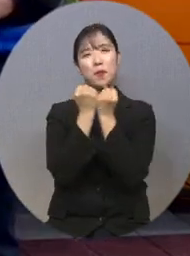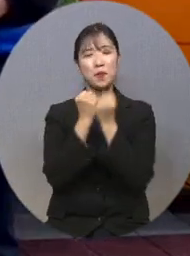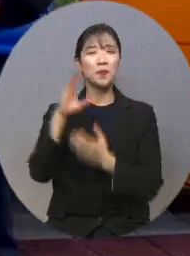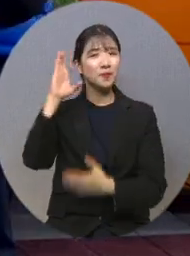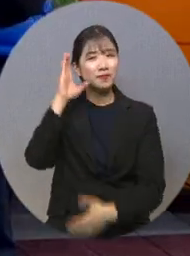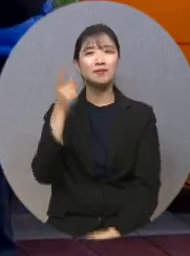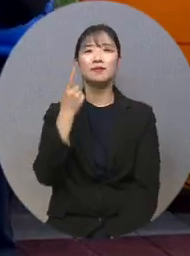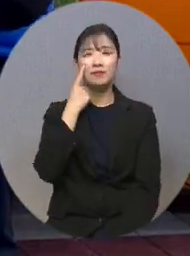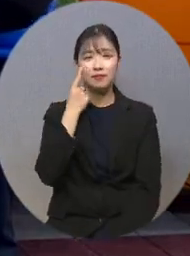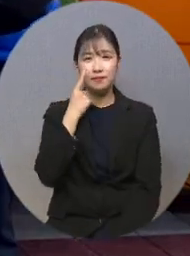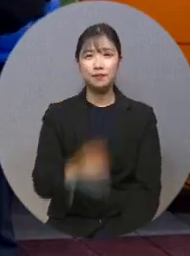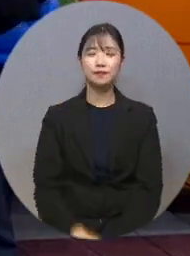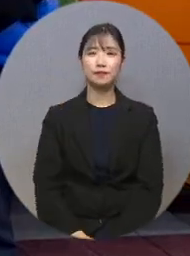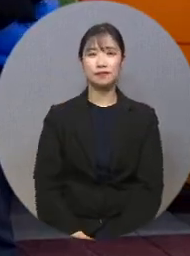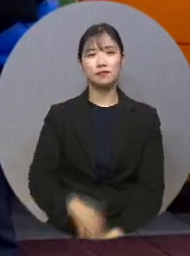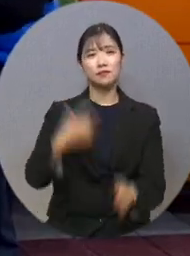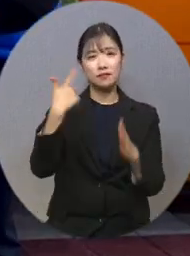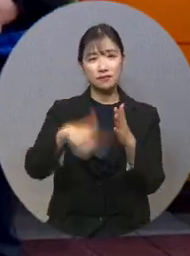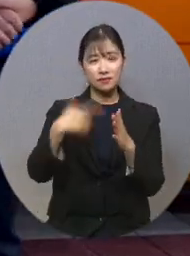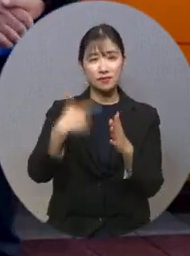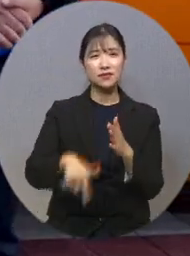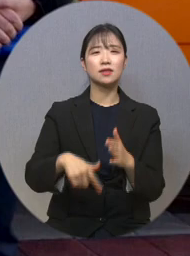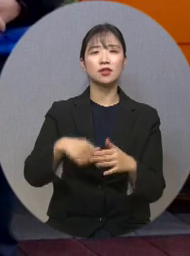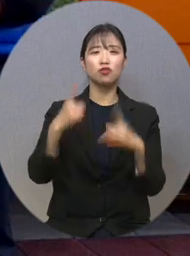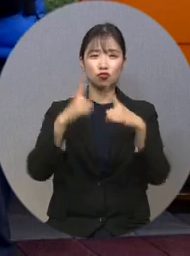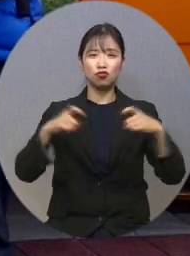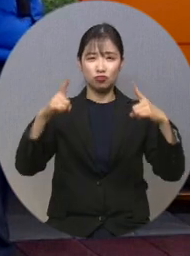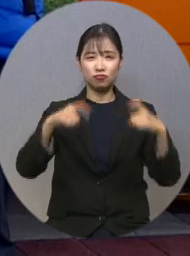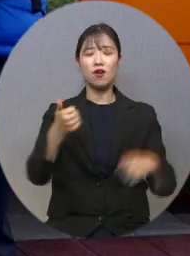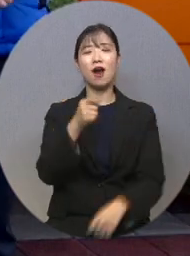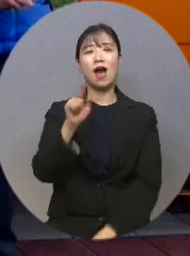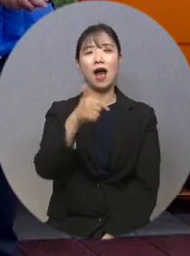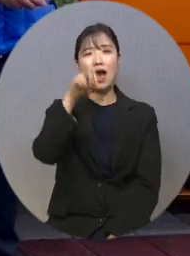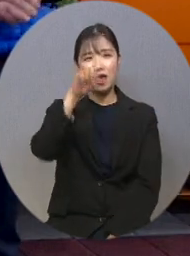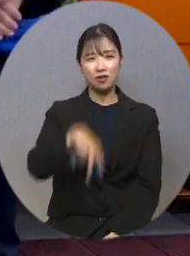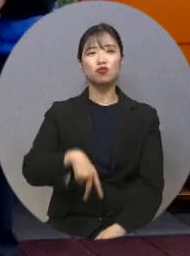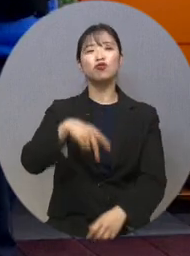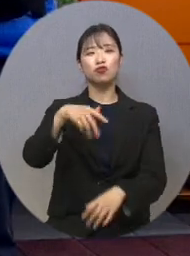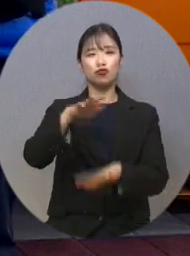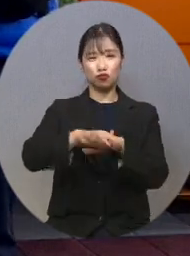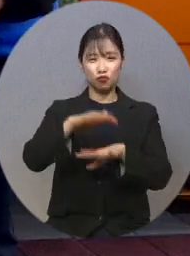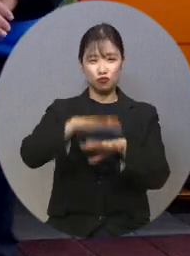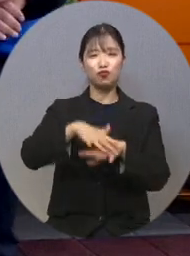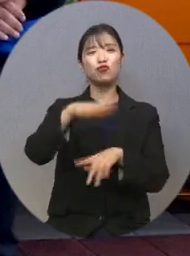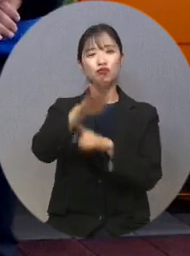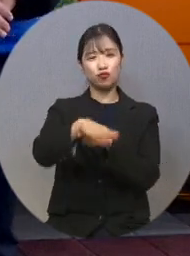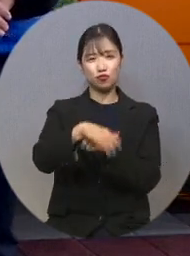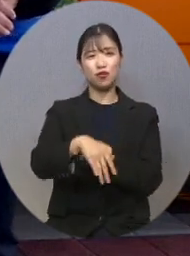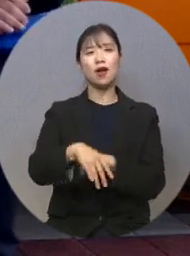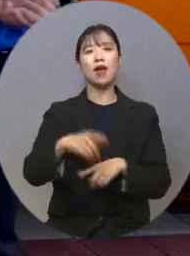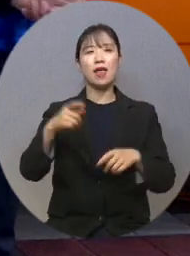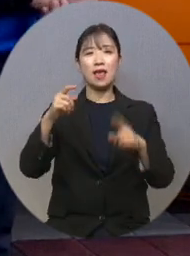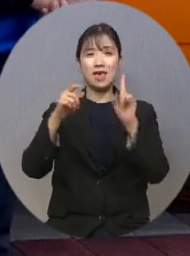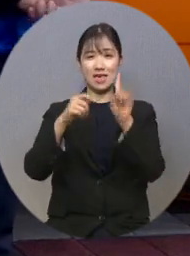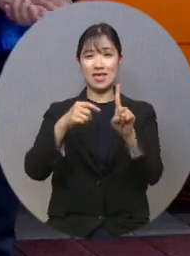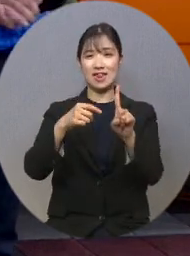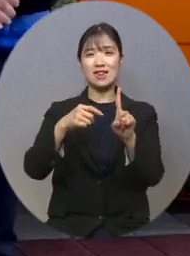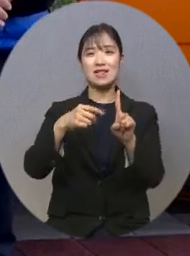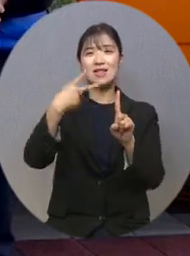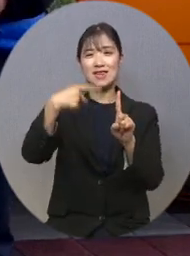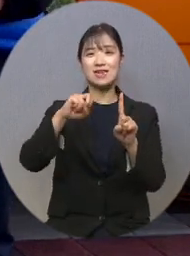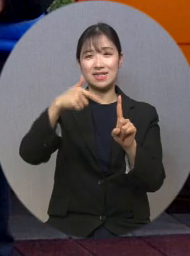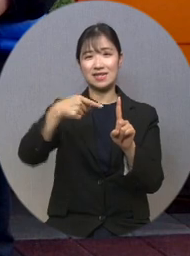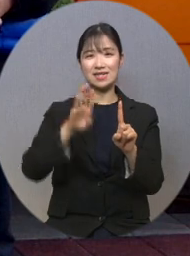듣도록 하겠습니다. 자 먼저 강진 궁전 한우촌 명성축산 영농법인에서 나온 한우 암소 1등급을 소개해